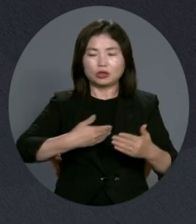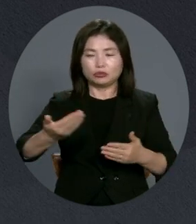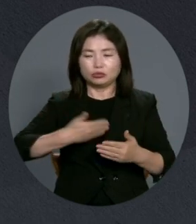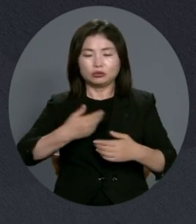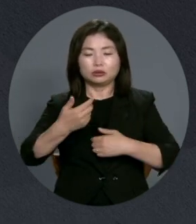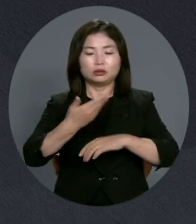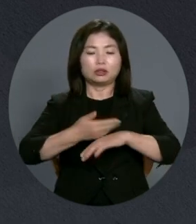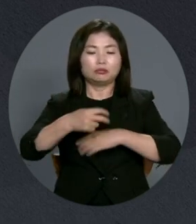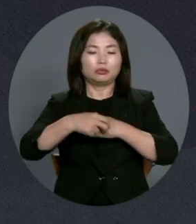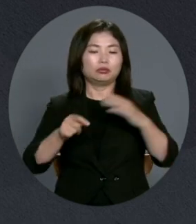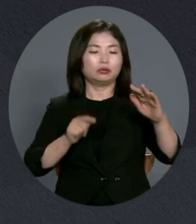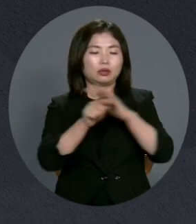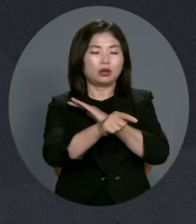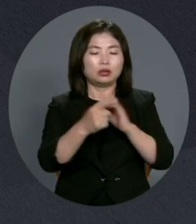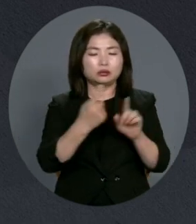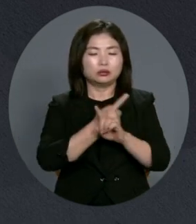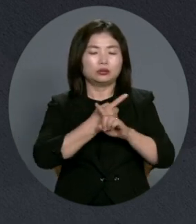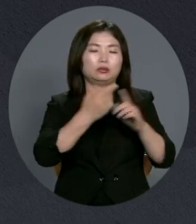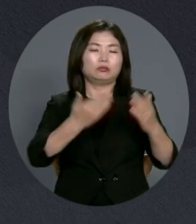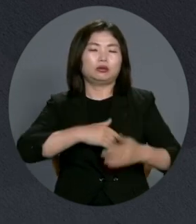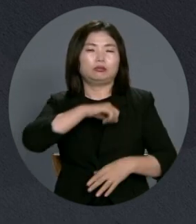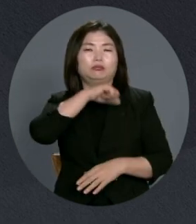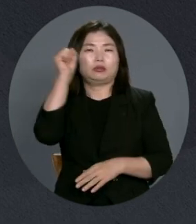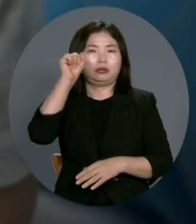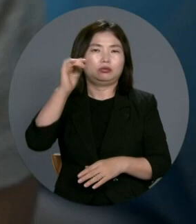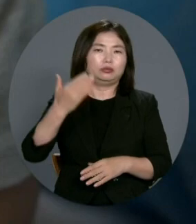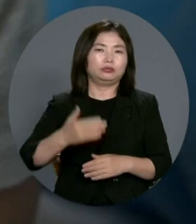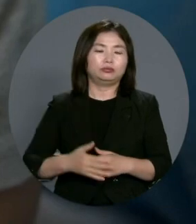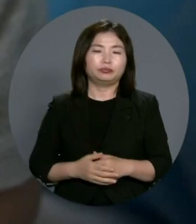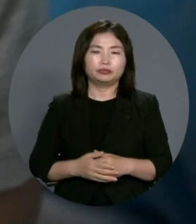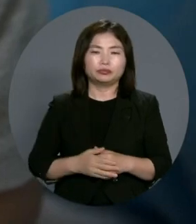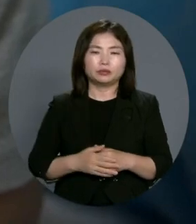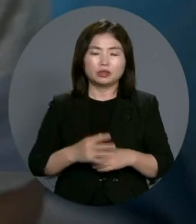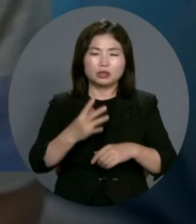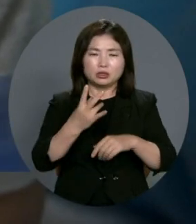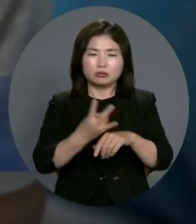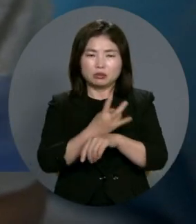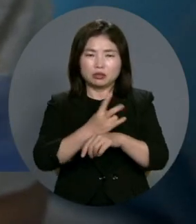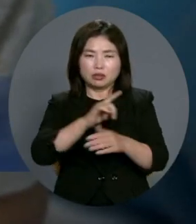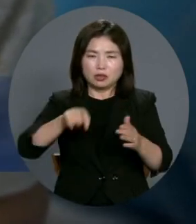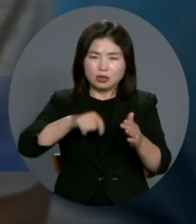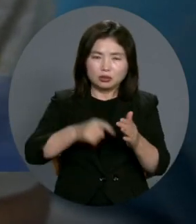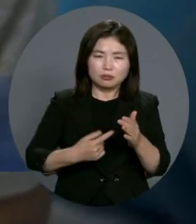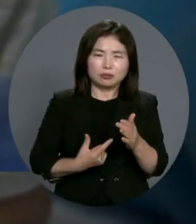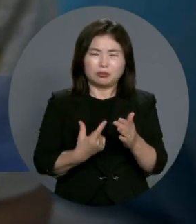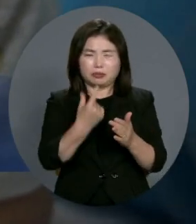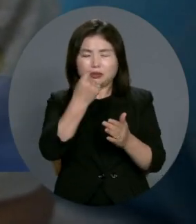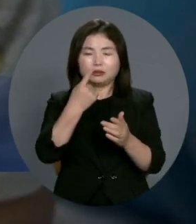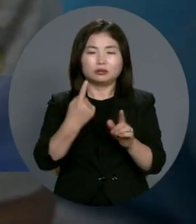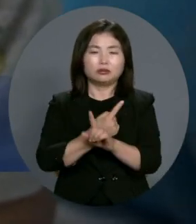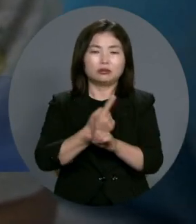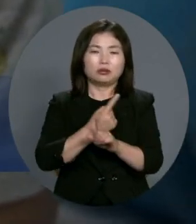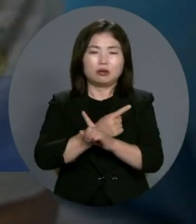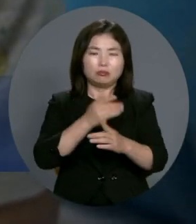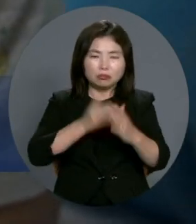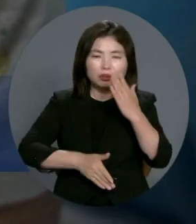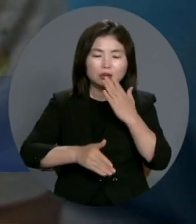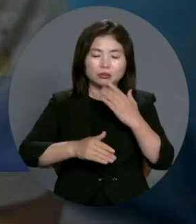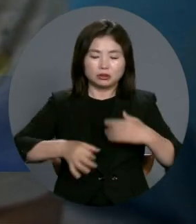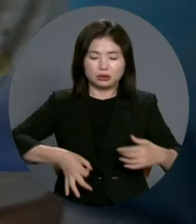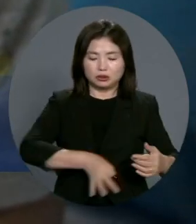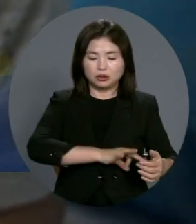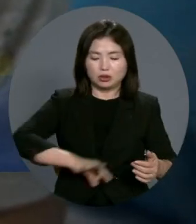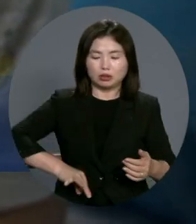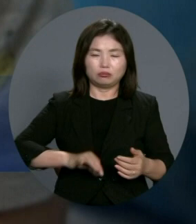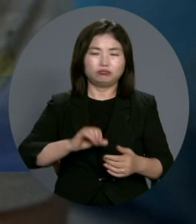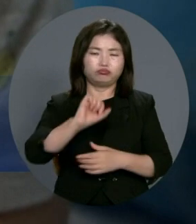다른 대학병원에서 시술을 받을 수 있었습니다. 24시간 내에 이거 뭐 처치를 안 하면은 이제